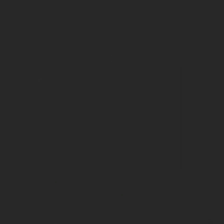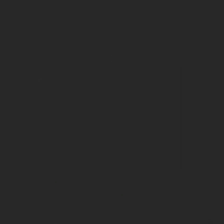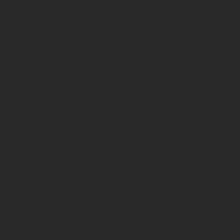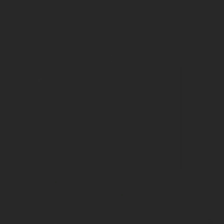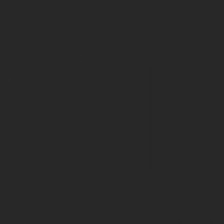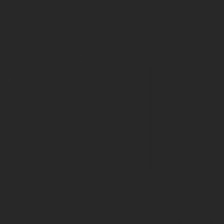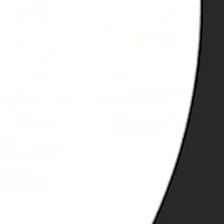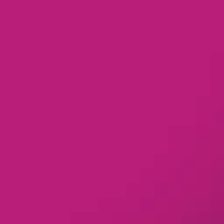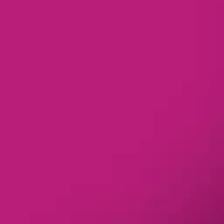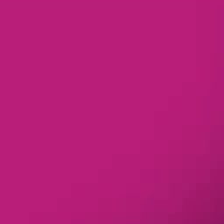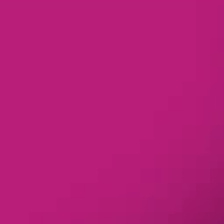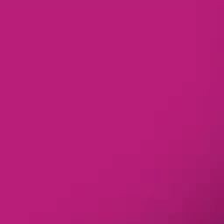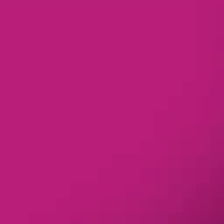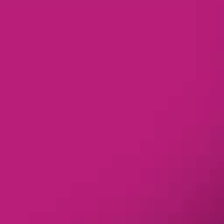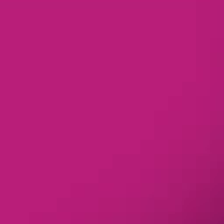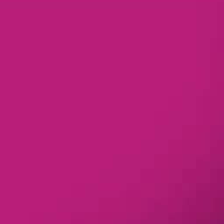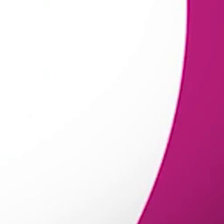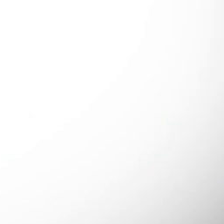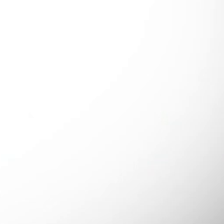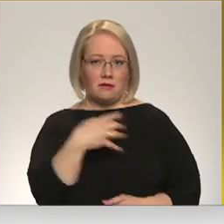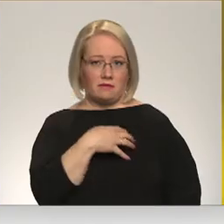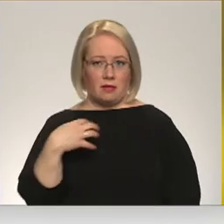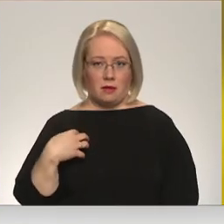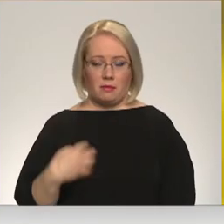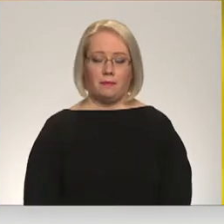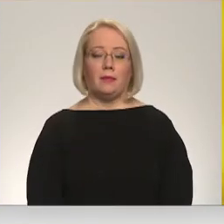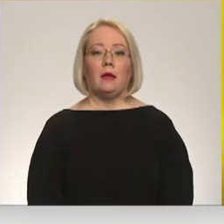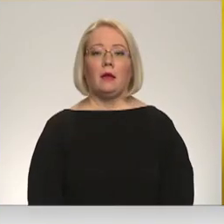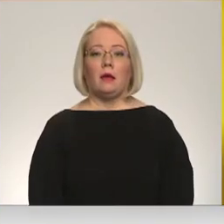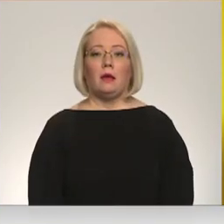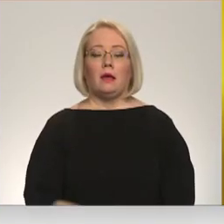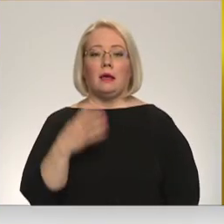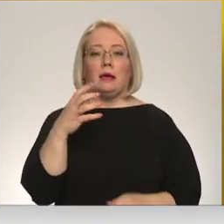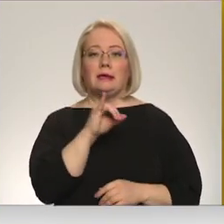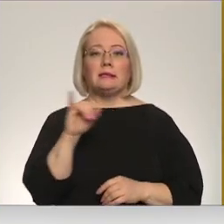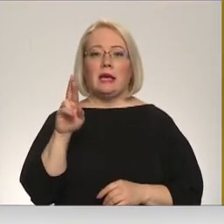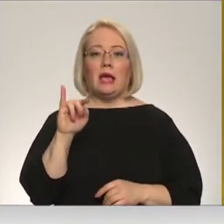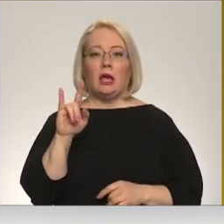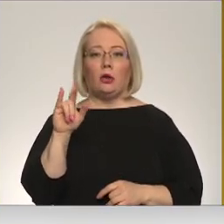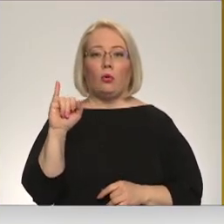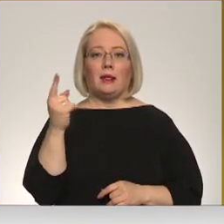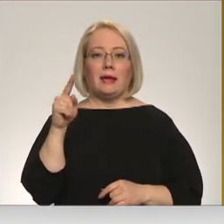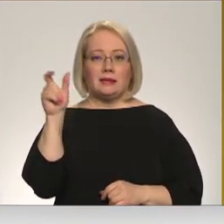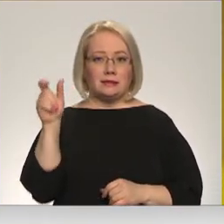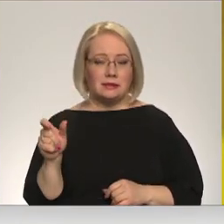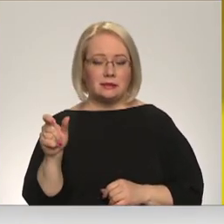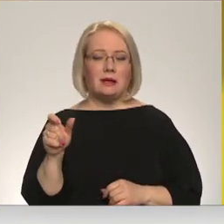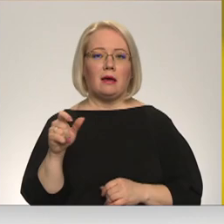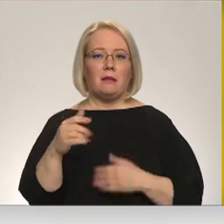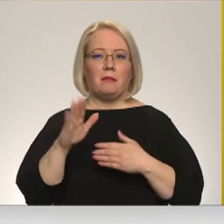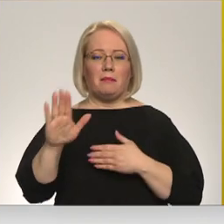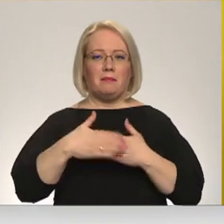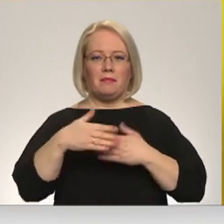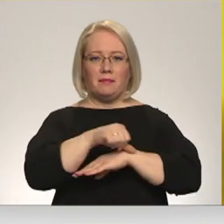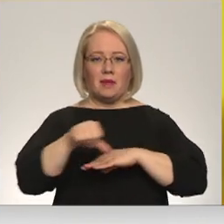Re, viss ēters ir te! Anatolijs Cīrulis Ukrainas pierobežā pārliecinājies, ka drēbju